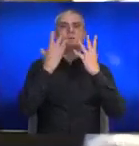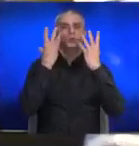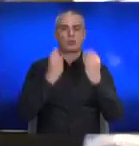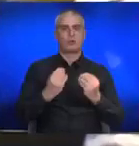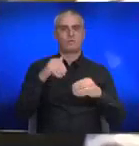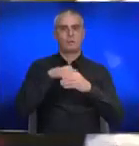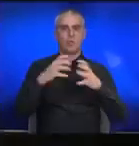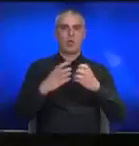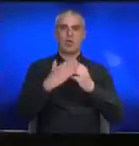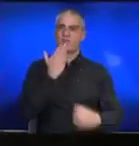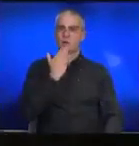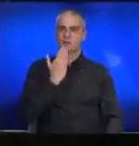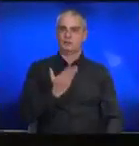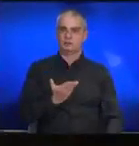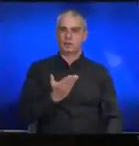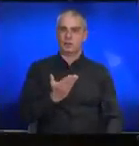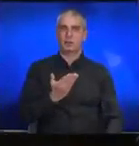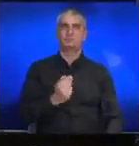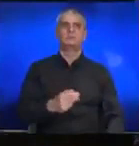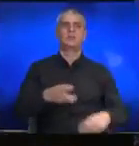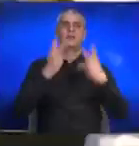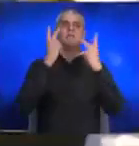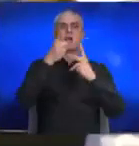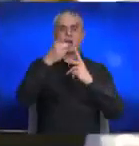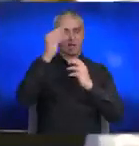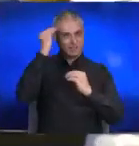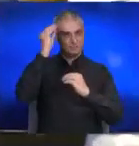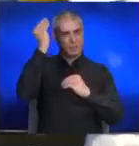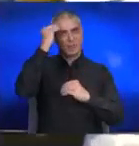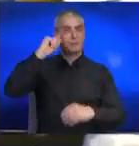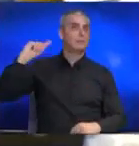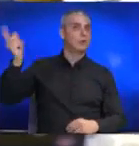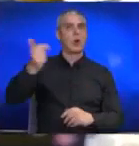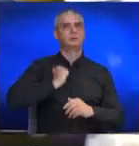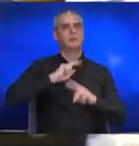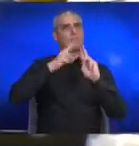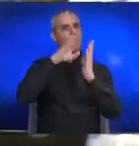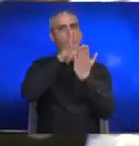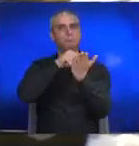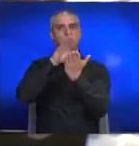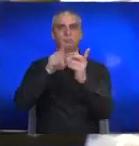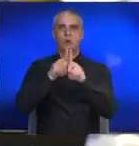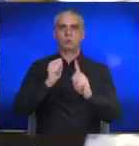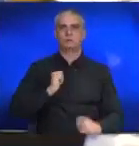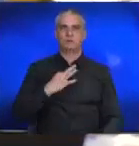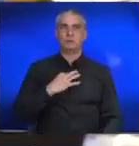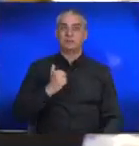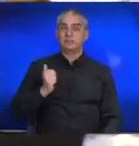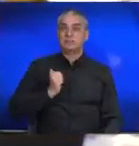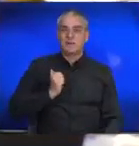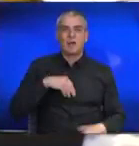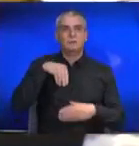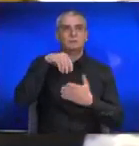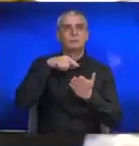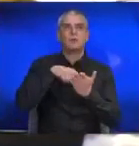שבחברה הישראלית, ושערכיו נלמדים בכל צבאות העולם. צבא שטבע על